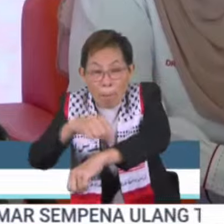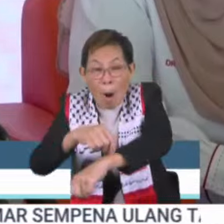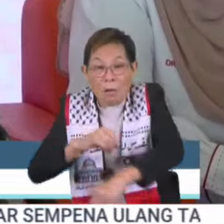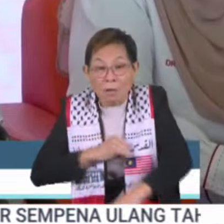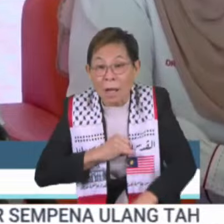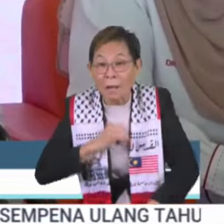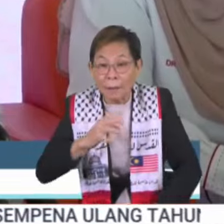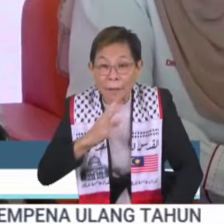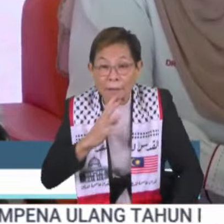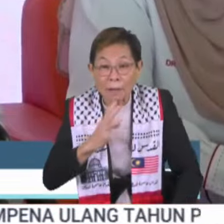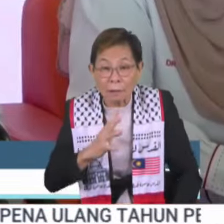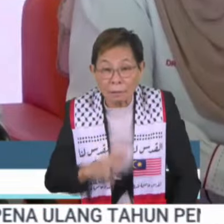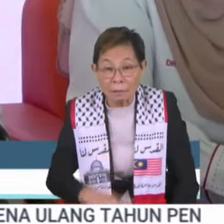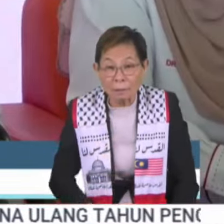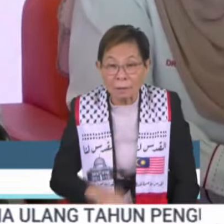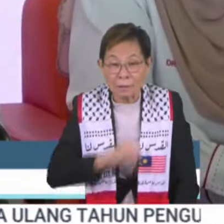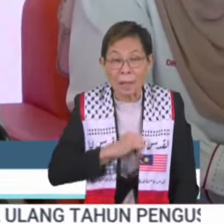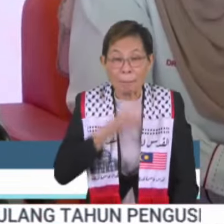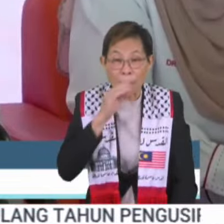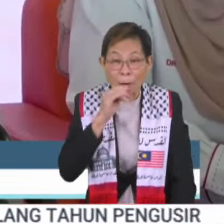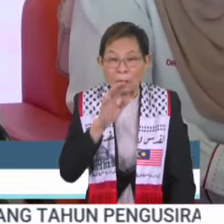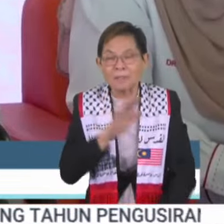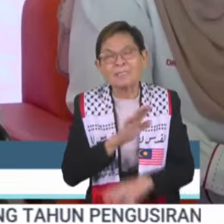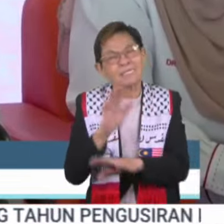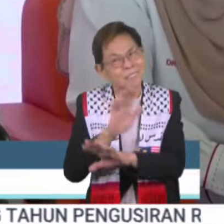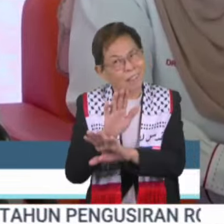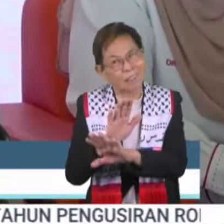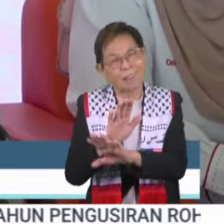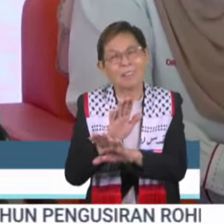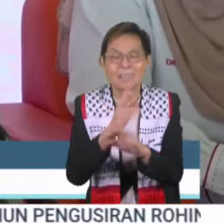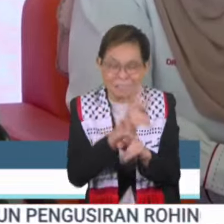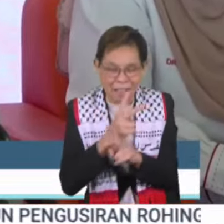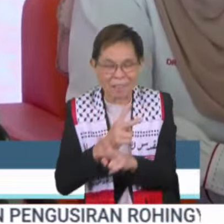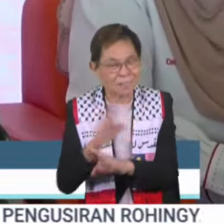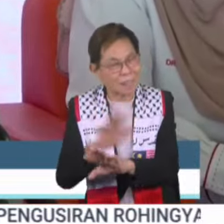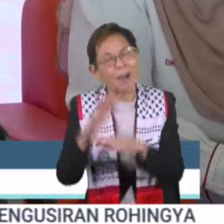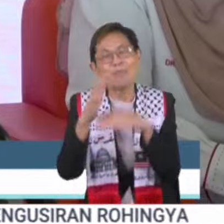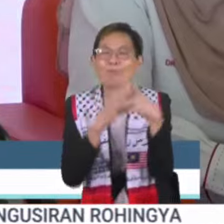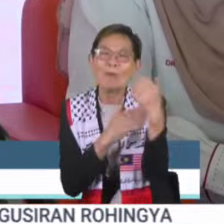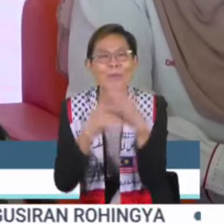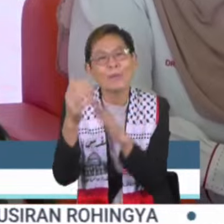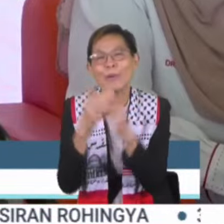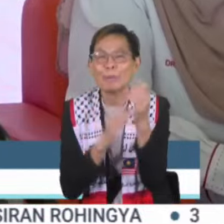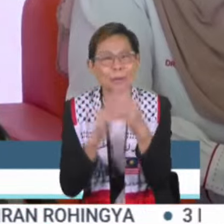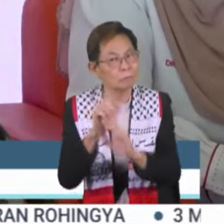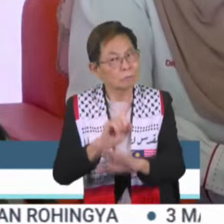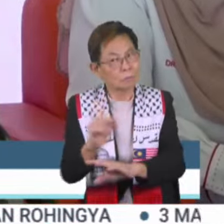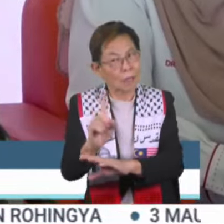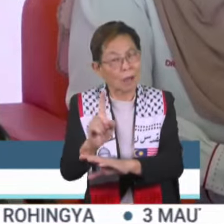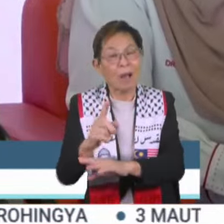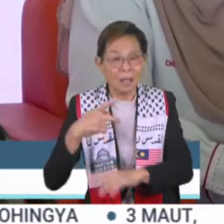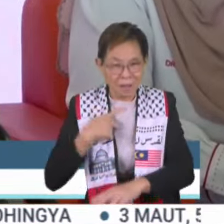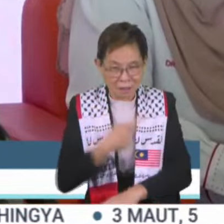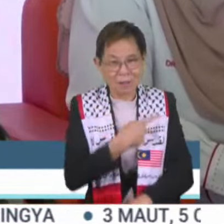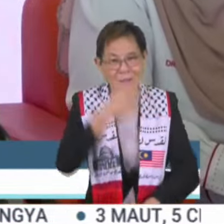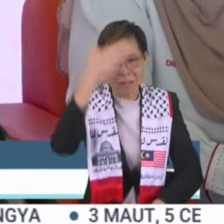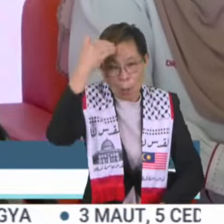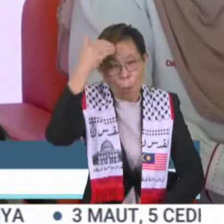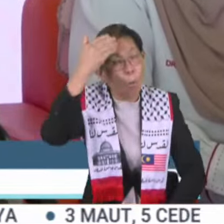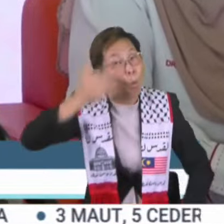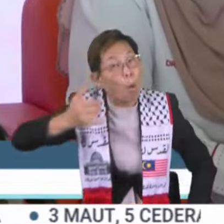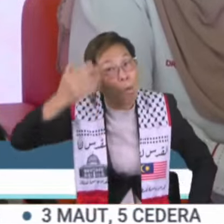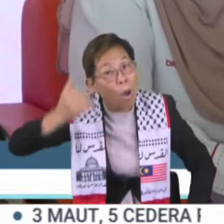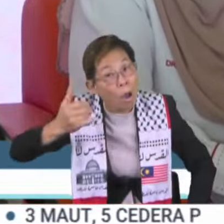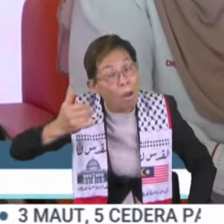perlu alamis betul, tapi jangan terlalu selesa. Jangan terlalu alam, jangan terlalu selesa, maka kita tahu sebab